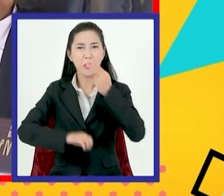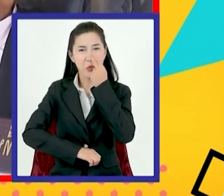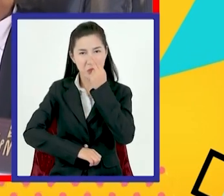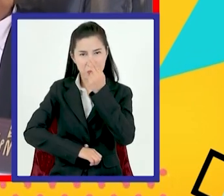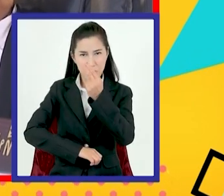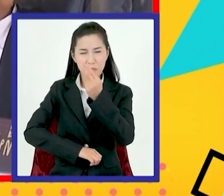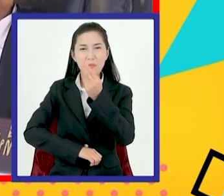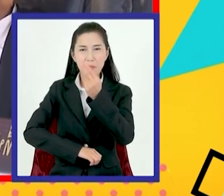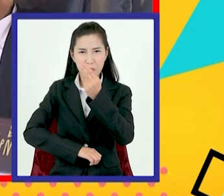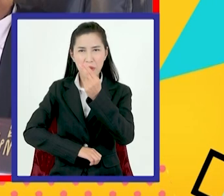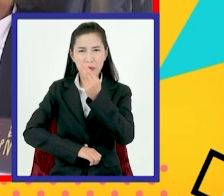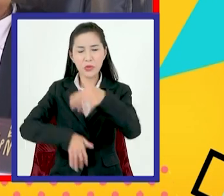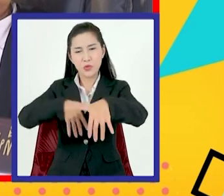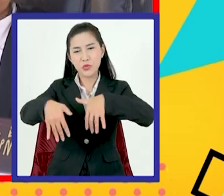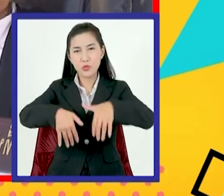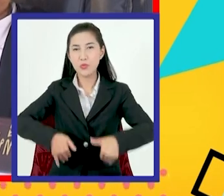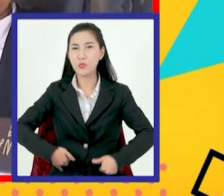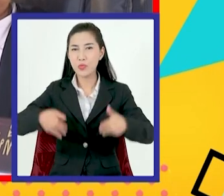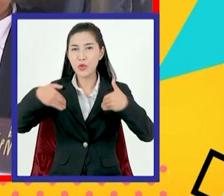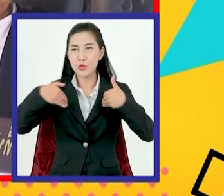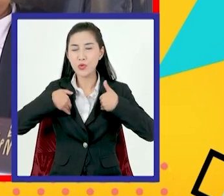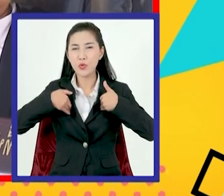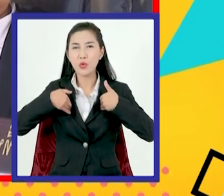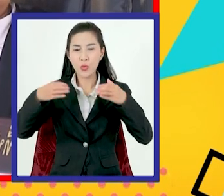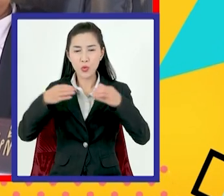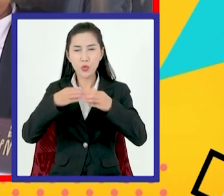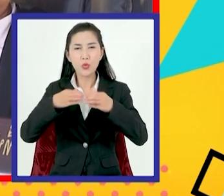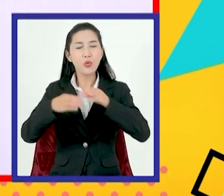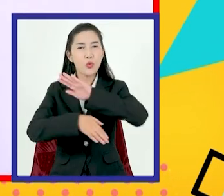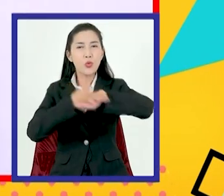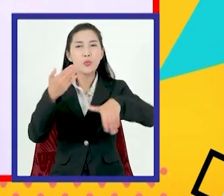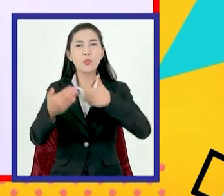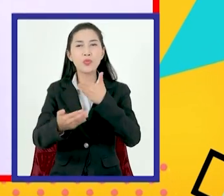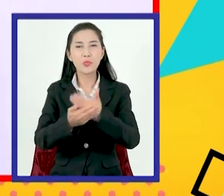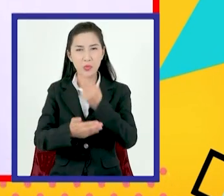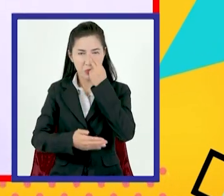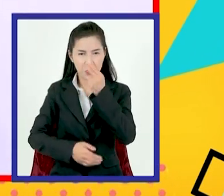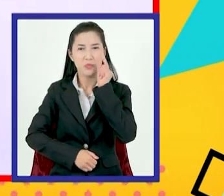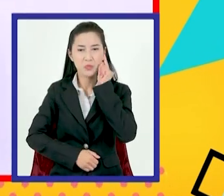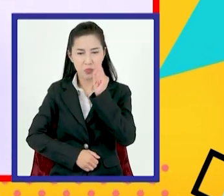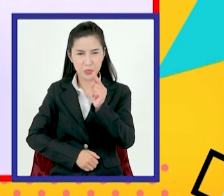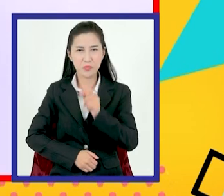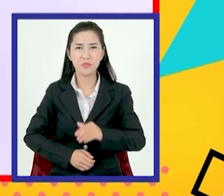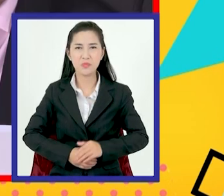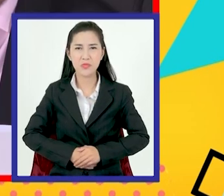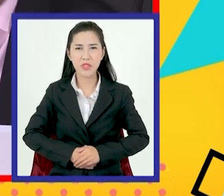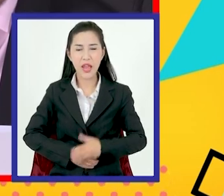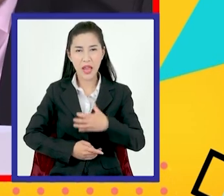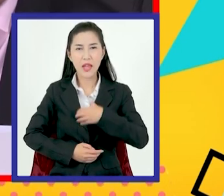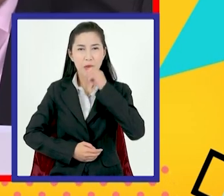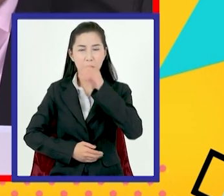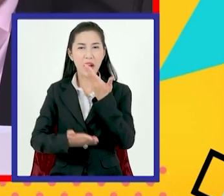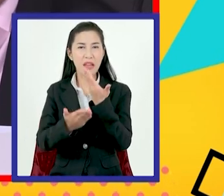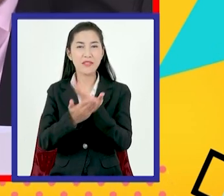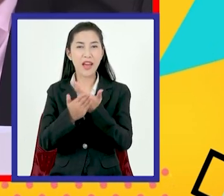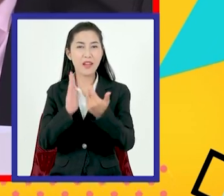มองเห็นถึงปากท้องพี่น้องประชาชนทุกเพศทุกวัยทุกช่วงอายุอย่างแท้จริงครับ นี่คือสิ่งที่เราอยากจะบอกแล้วเงินดิจิตอล